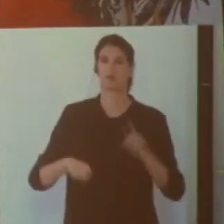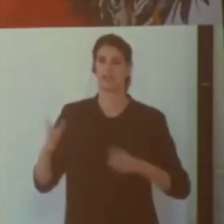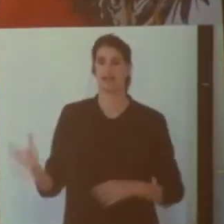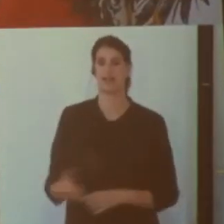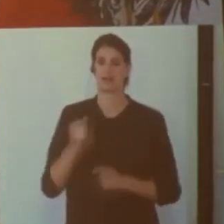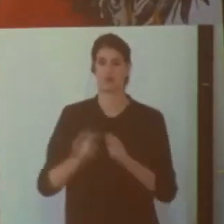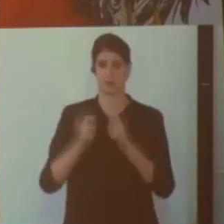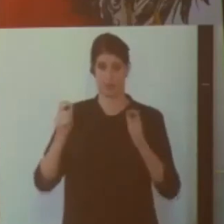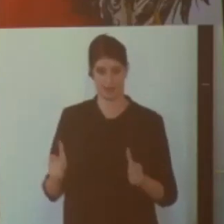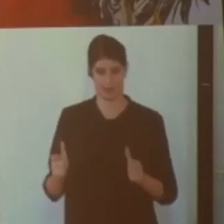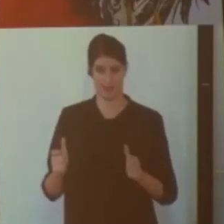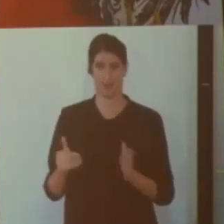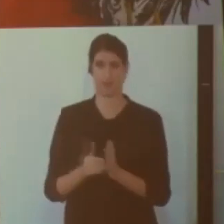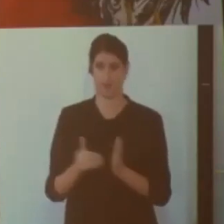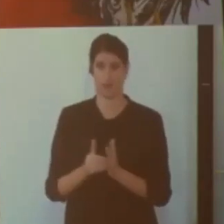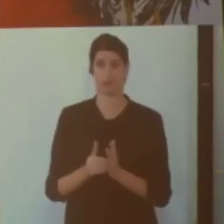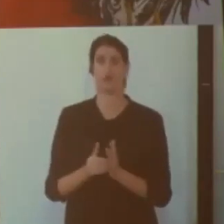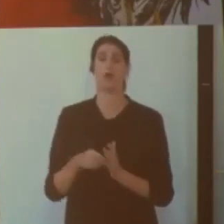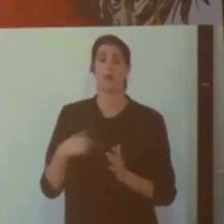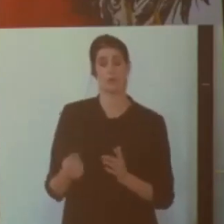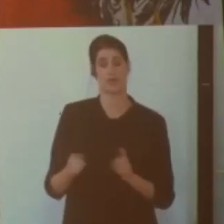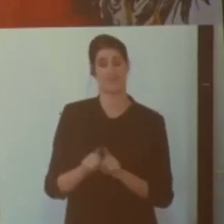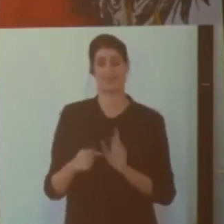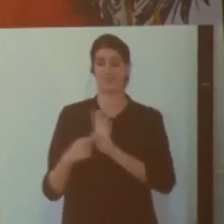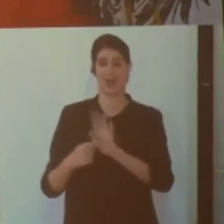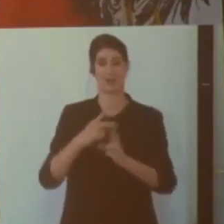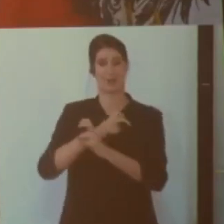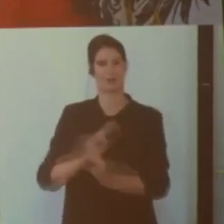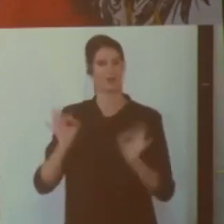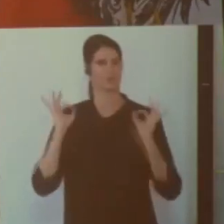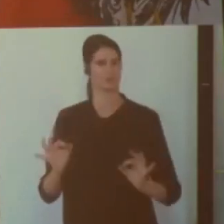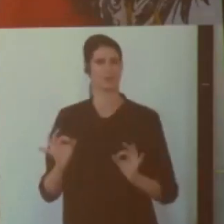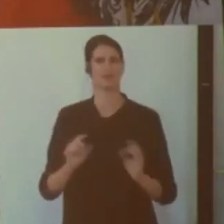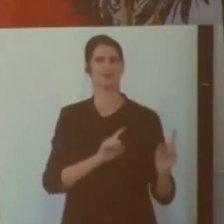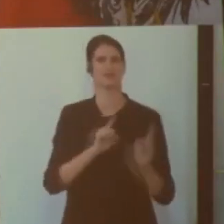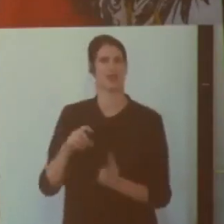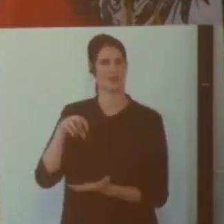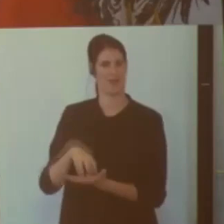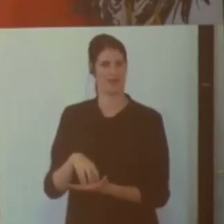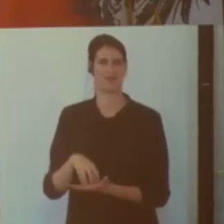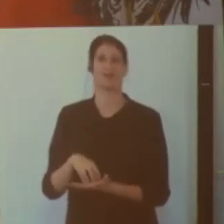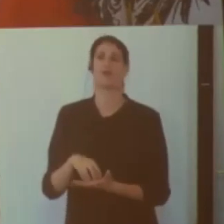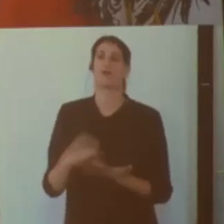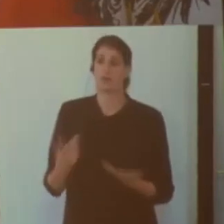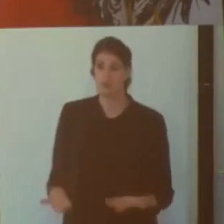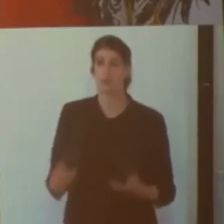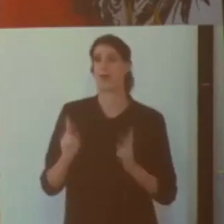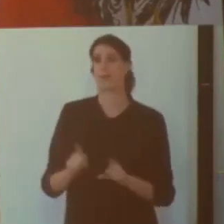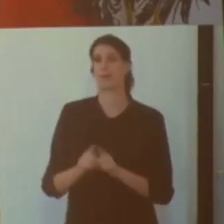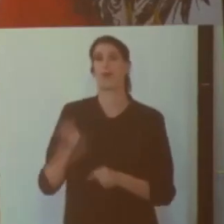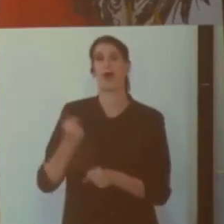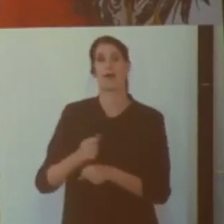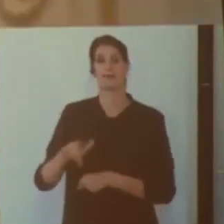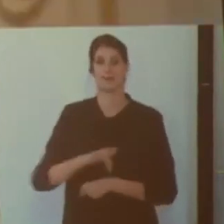die Attraktivität unseres Standorts zu stärken und so zusätzliche Arbeitsplätze gerade in Zeiten der Krise